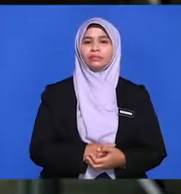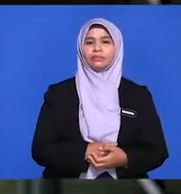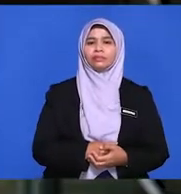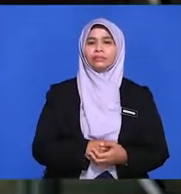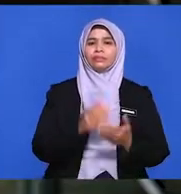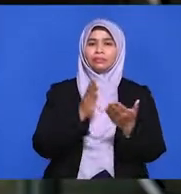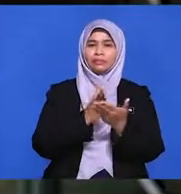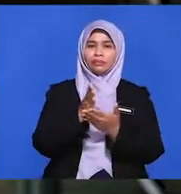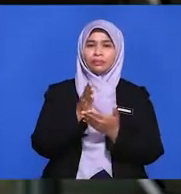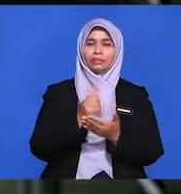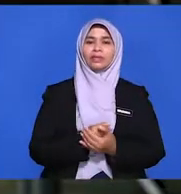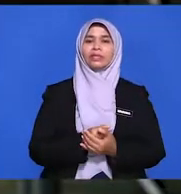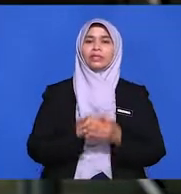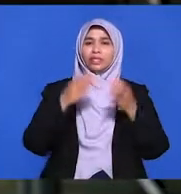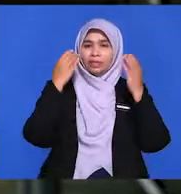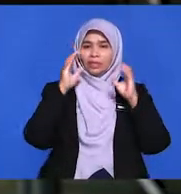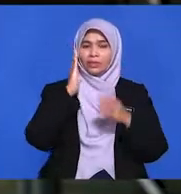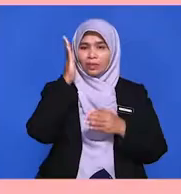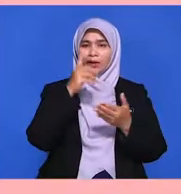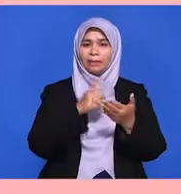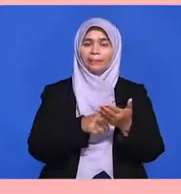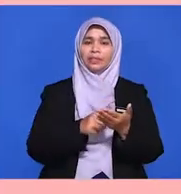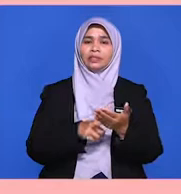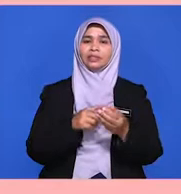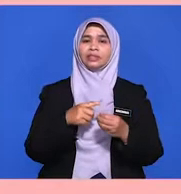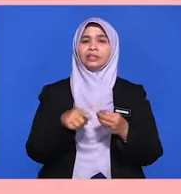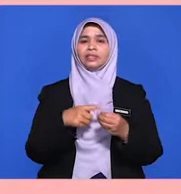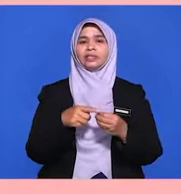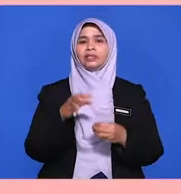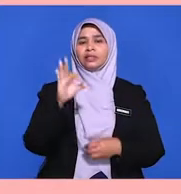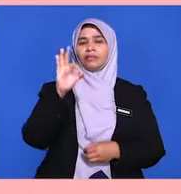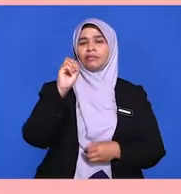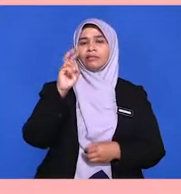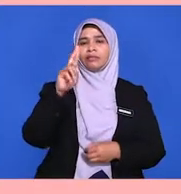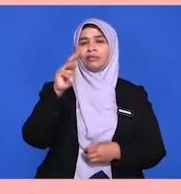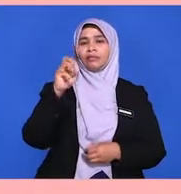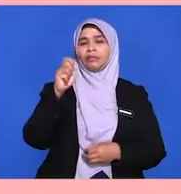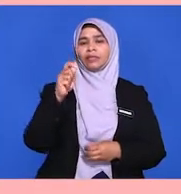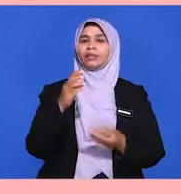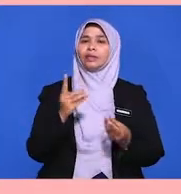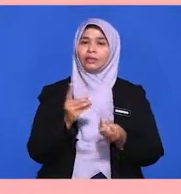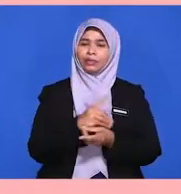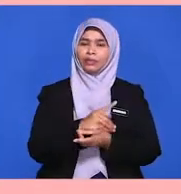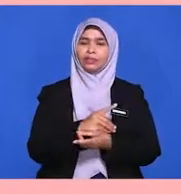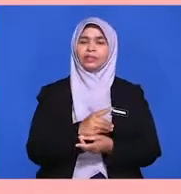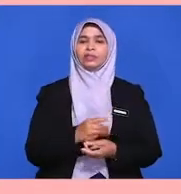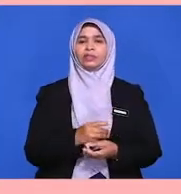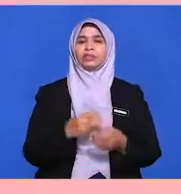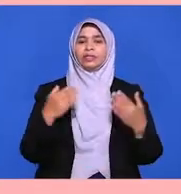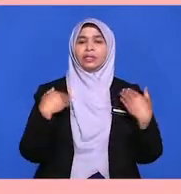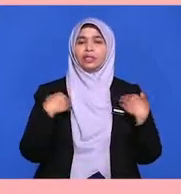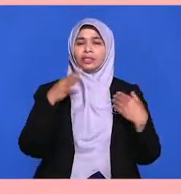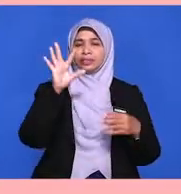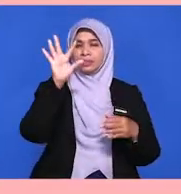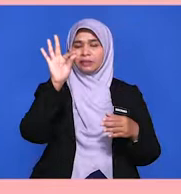Seterusnya, cikgu akan bincangkan kandungan format dokumentasi. Terdapat 9